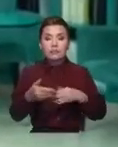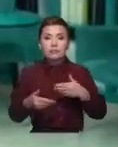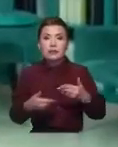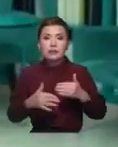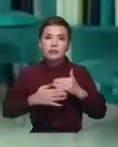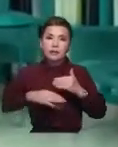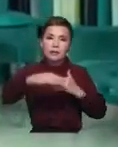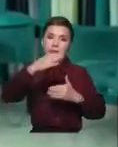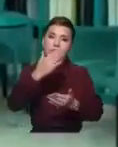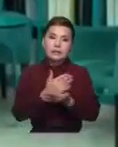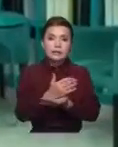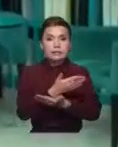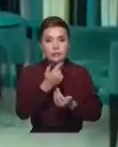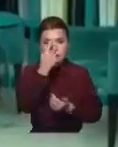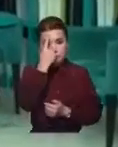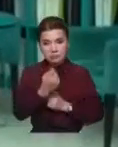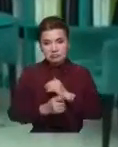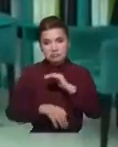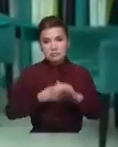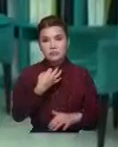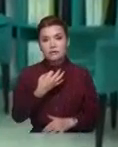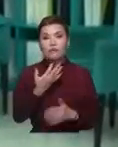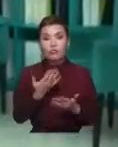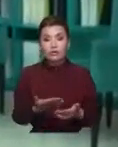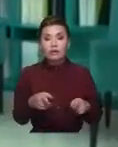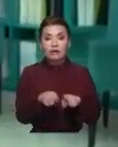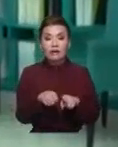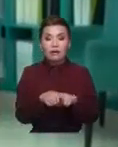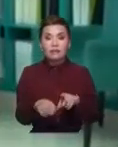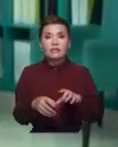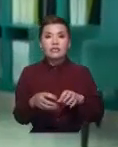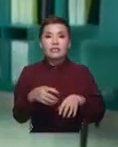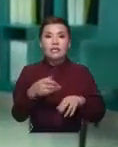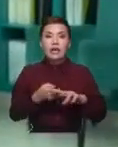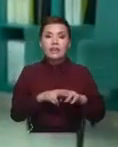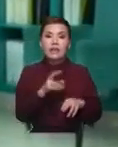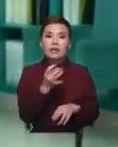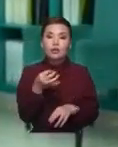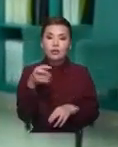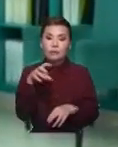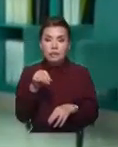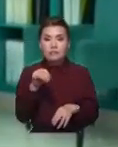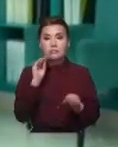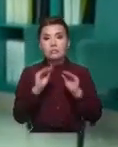немесе жоқтығы жайлы ескертеді. Бұл құрылғыны ішкі құрылысы Arduino-мен жасалынған.